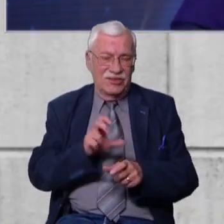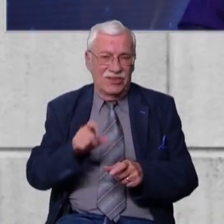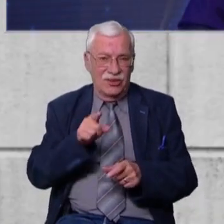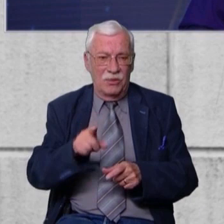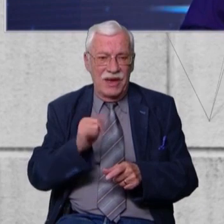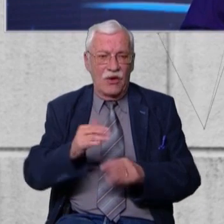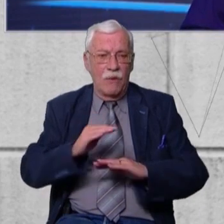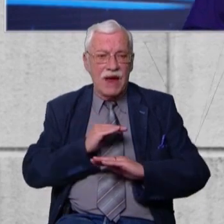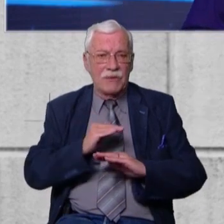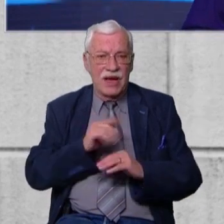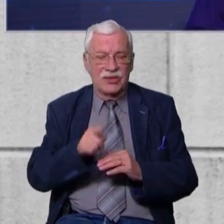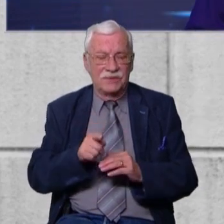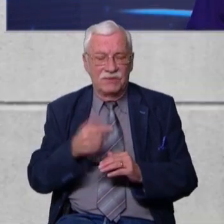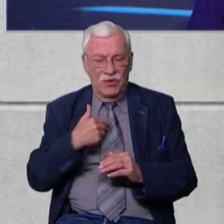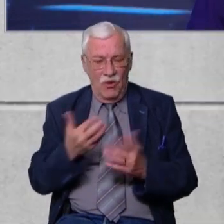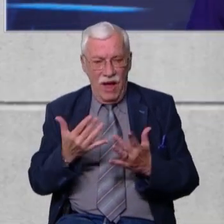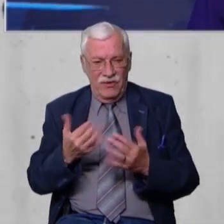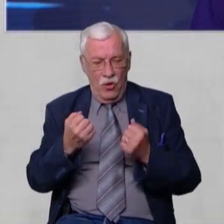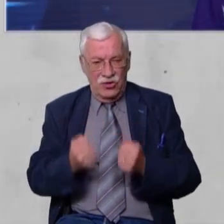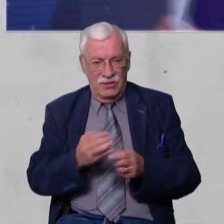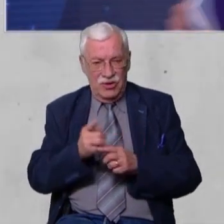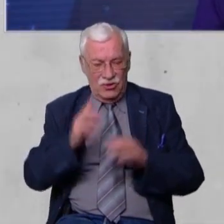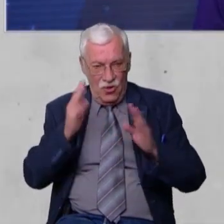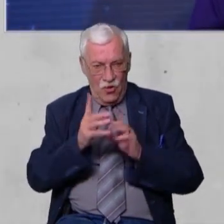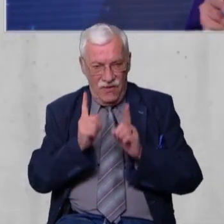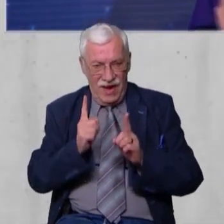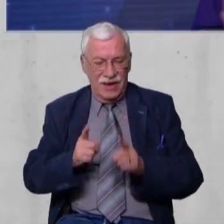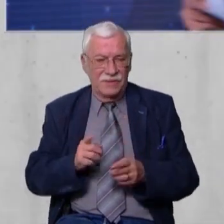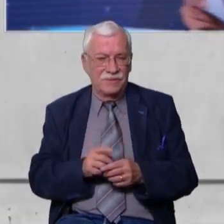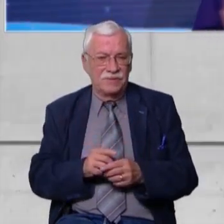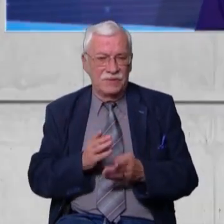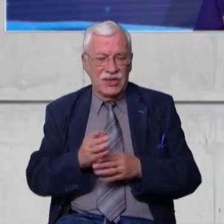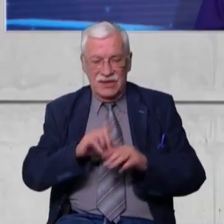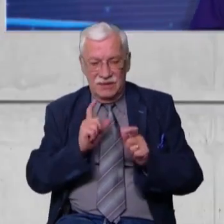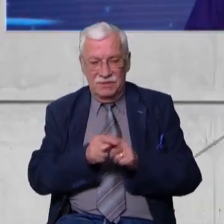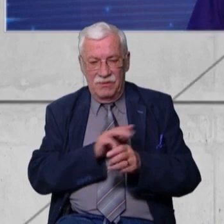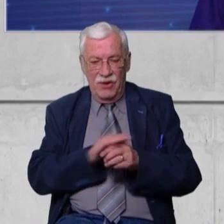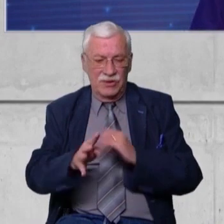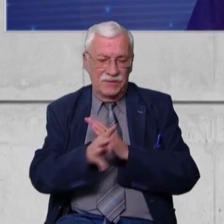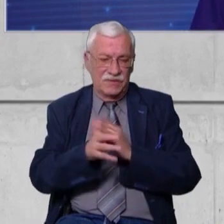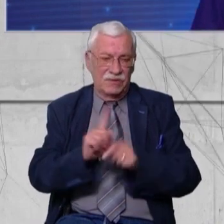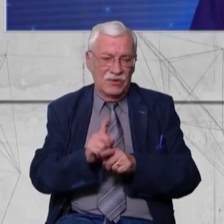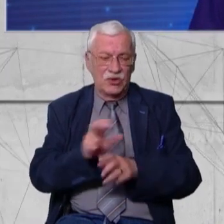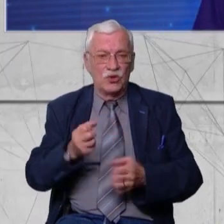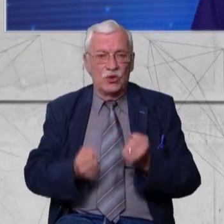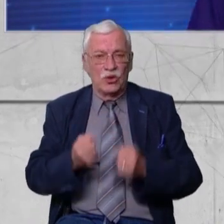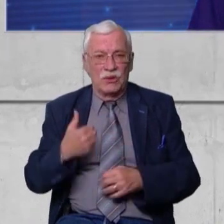jako bramkarzowi było łatwiej utrzymać przez to koncentrację przez pełnych 90 minut, czy może